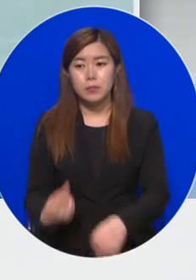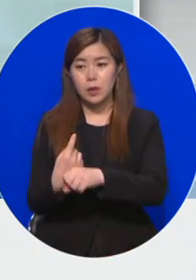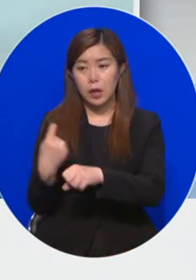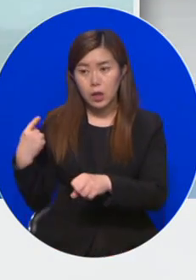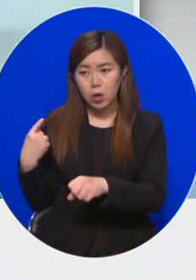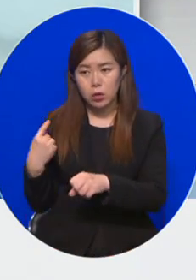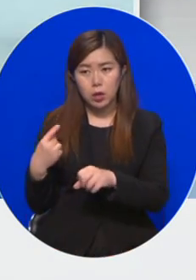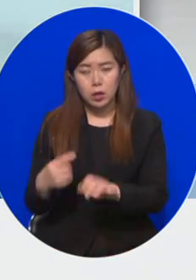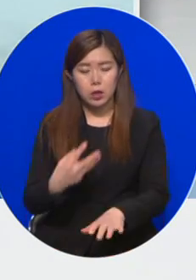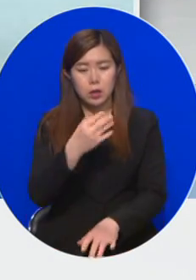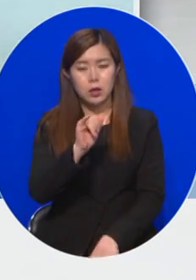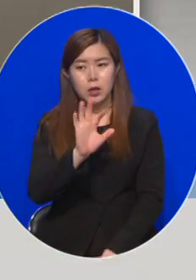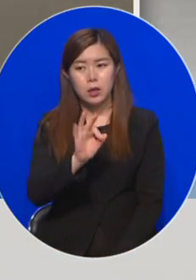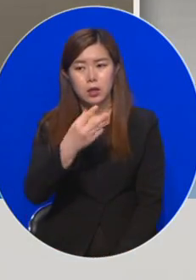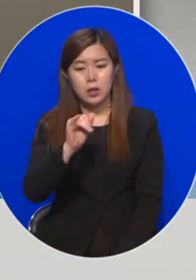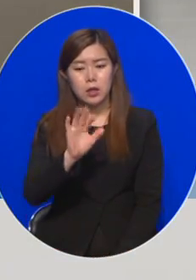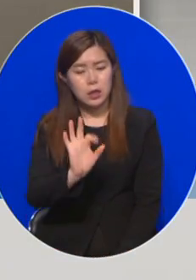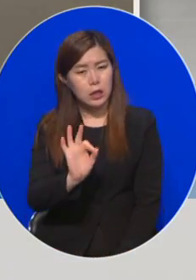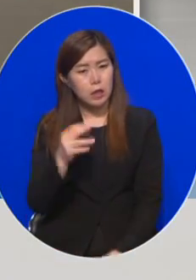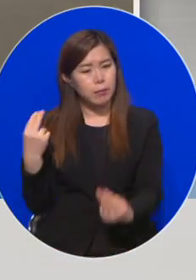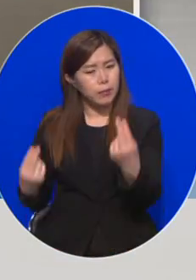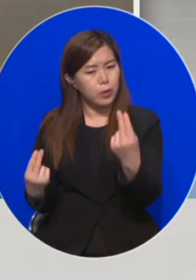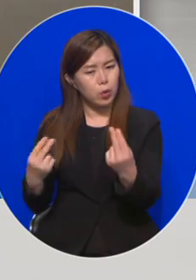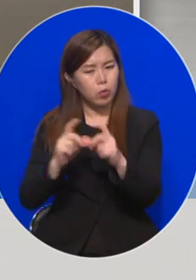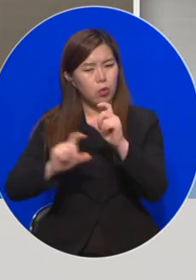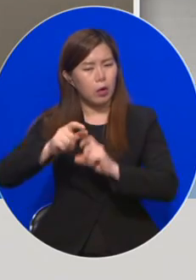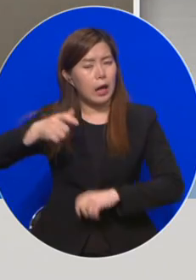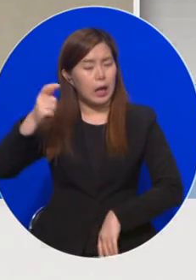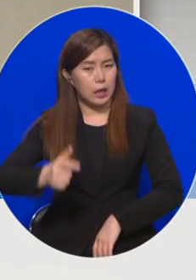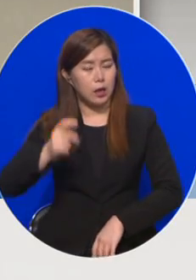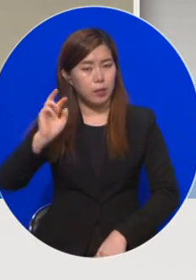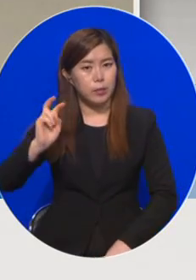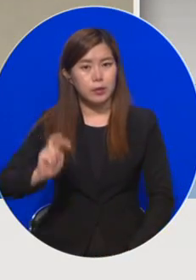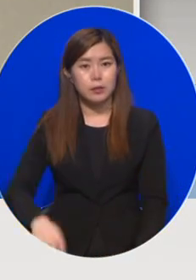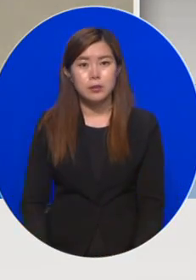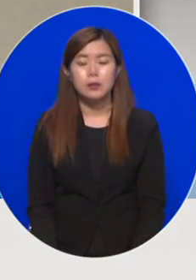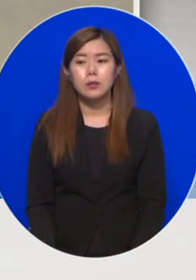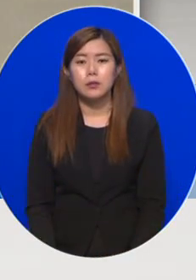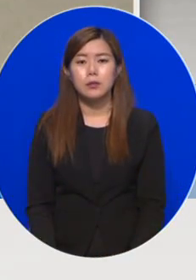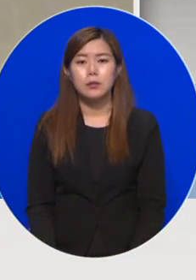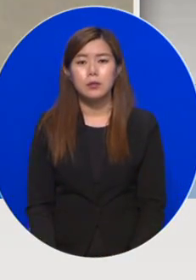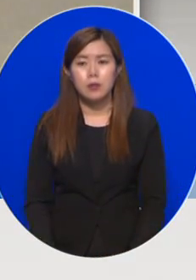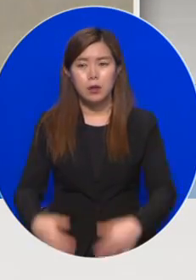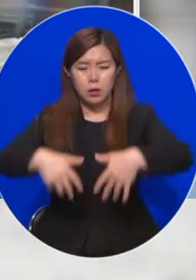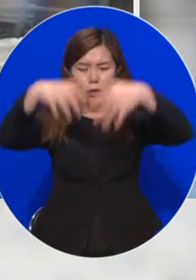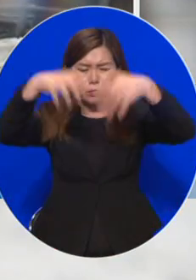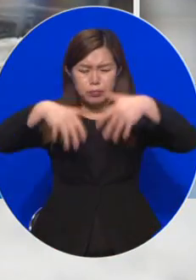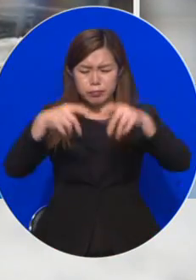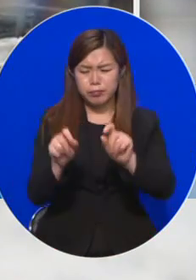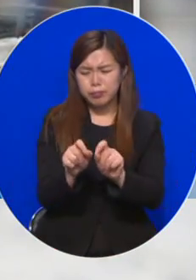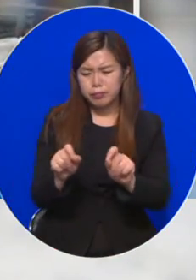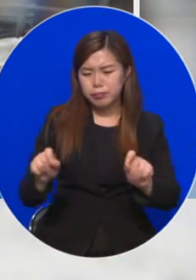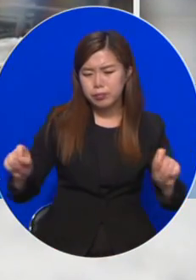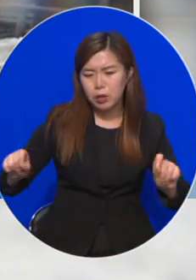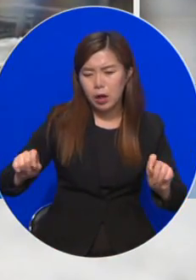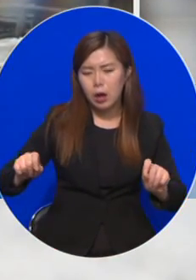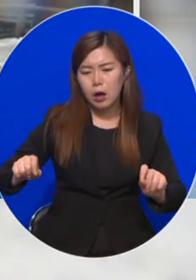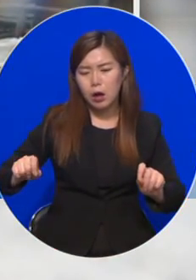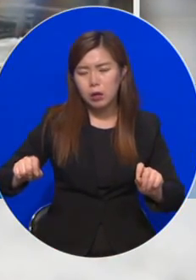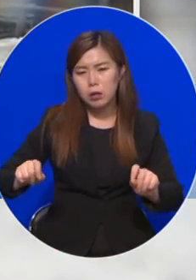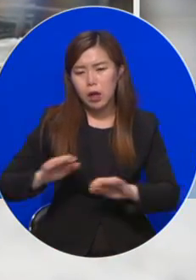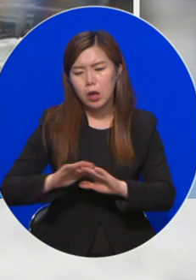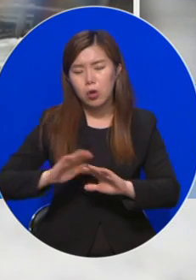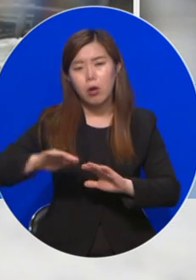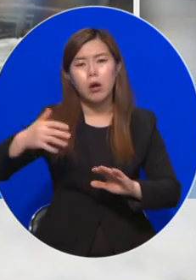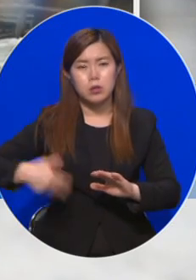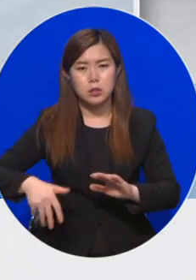강풍을 몰고 온 태풍 링링보다 더 강력할 거란 전망입니다. 긴 장마의 상처가 아직 채 아물지 않았는데요.